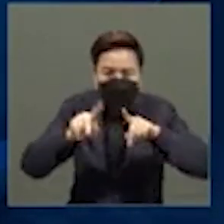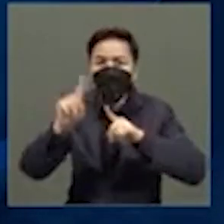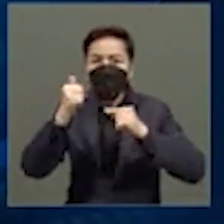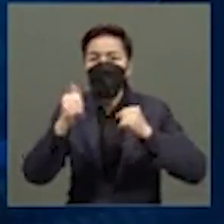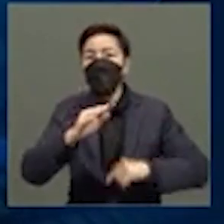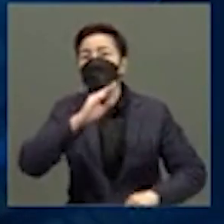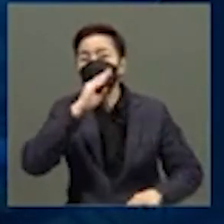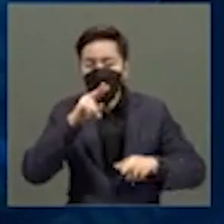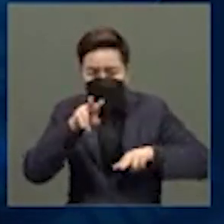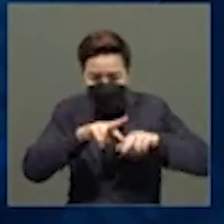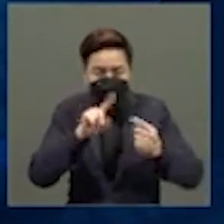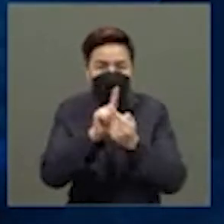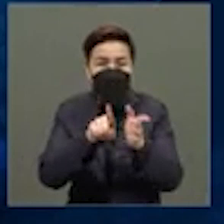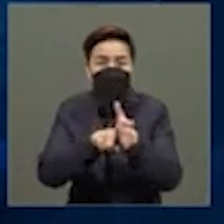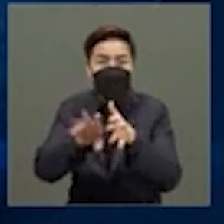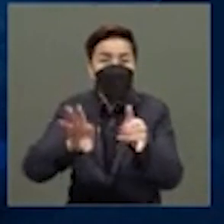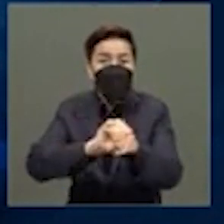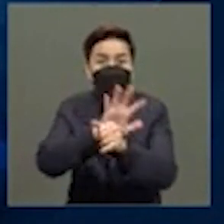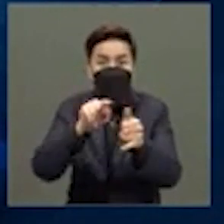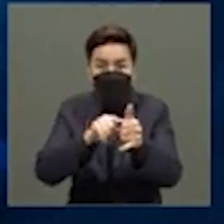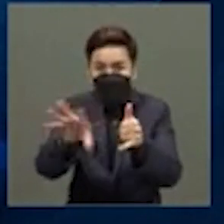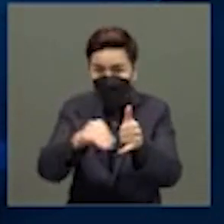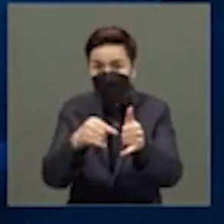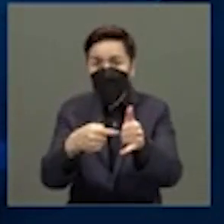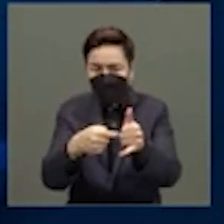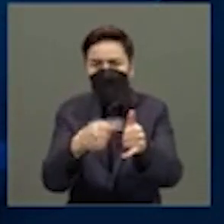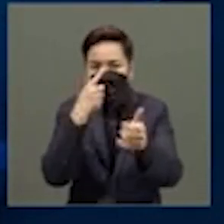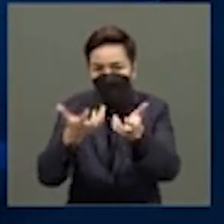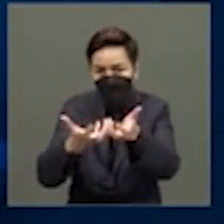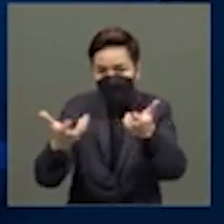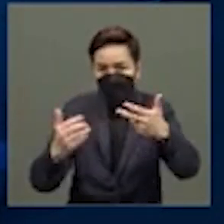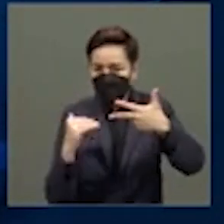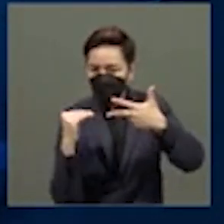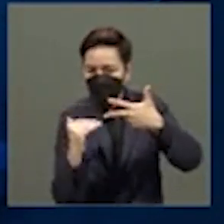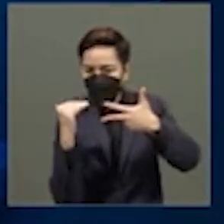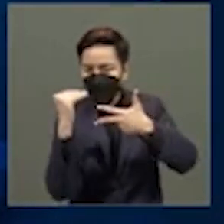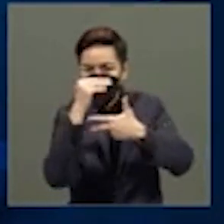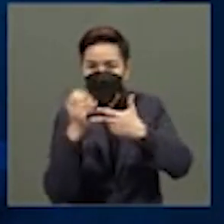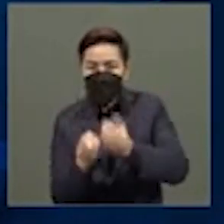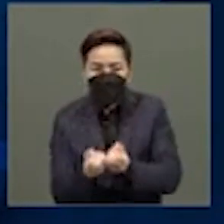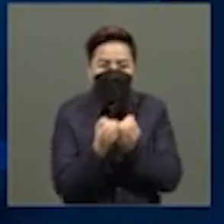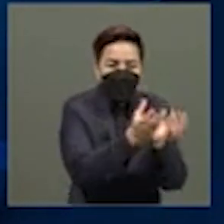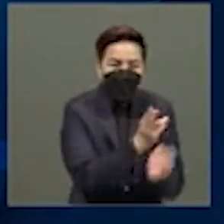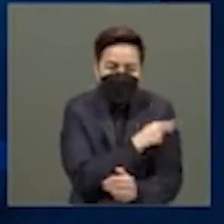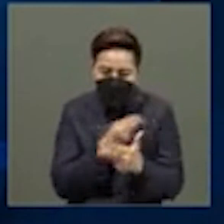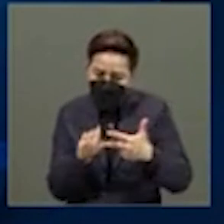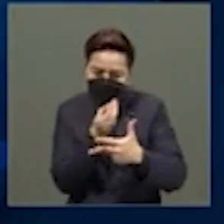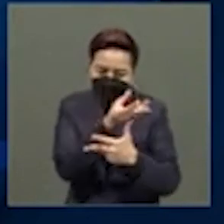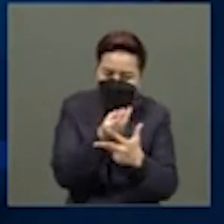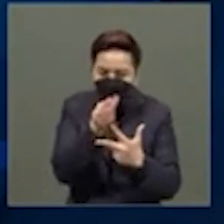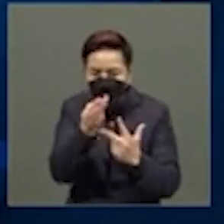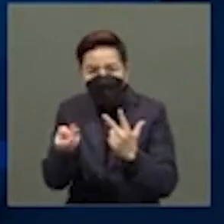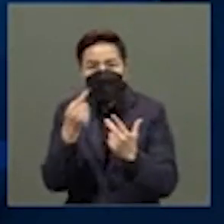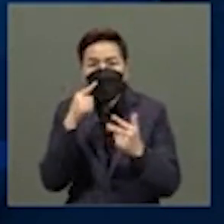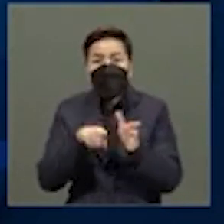ถ้าตรวจพบผู้ติดเชื้อก็จะมีการคัดแยกความรุนแรงแล้วก็ส่งเข้าสู่ระบบการดูแลรักษากับส่วนที่ยัง